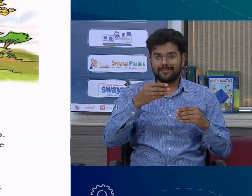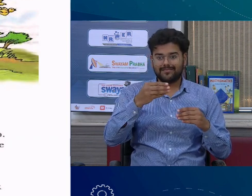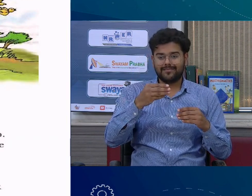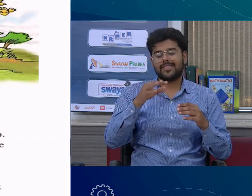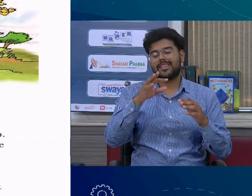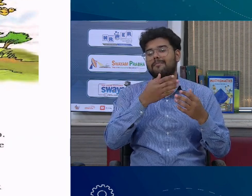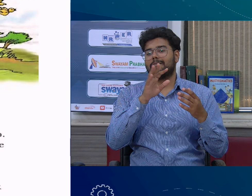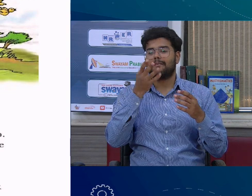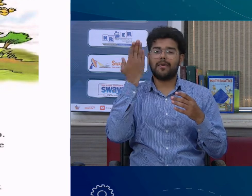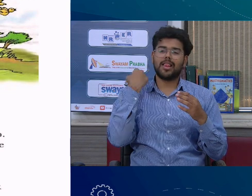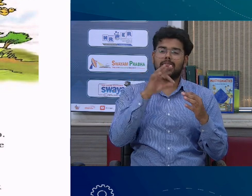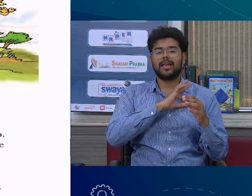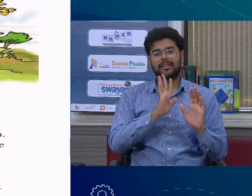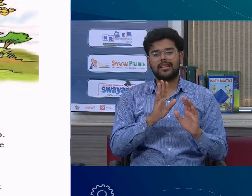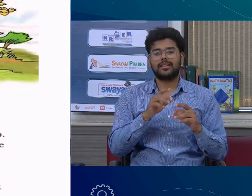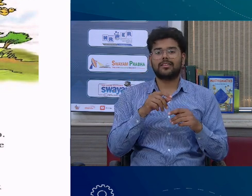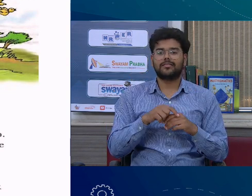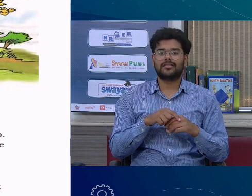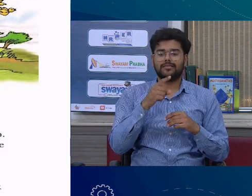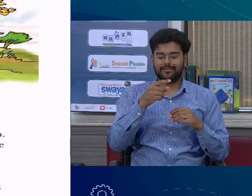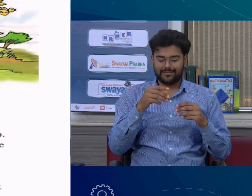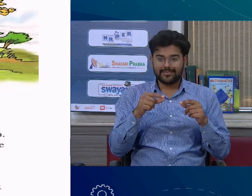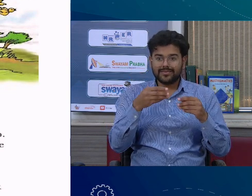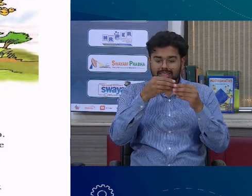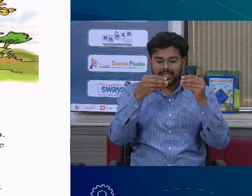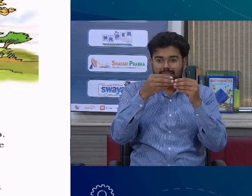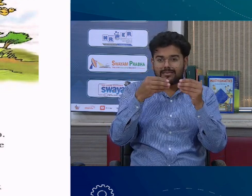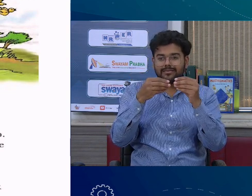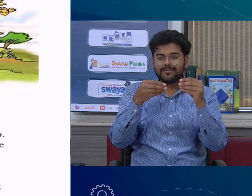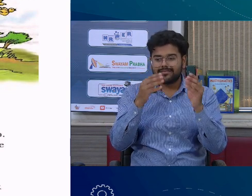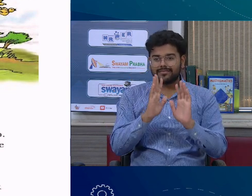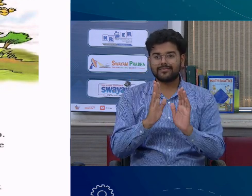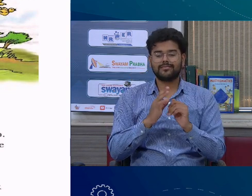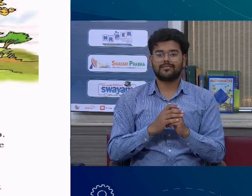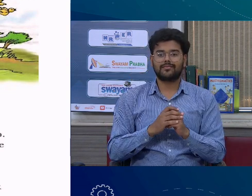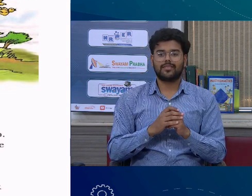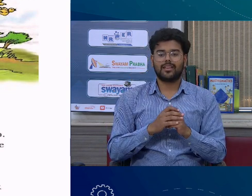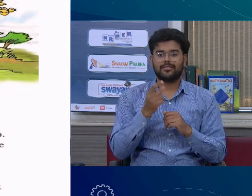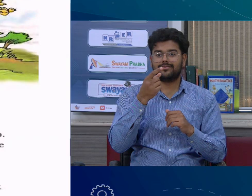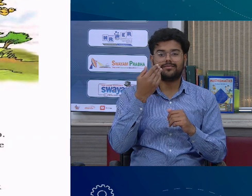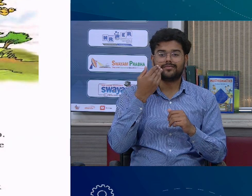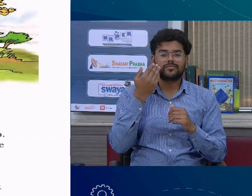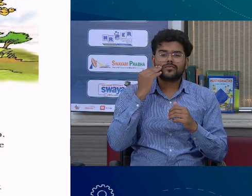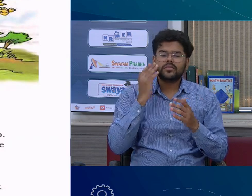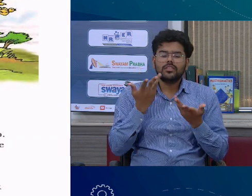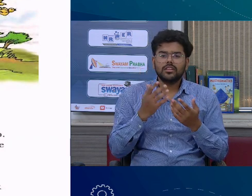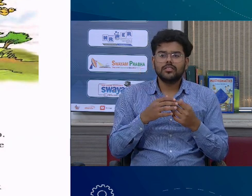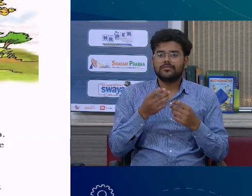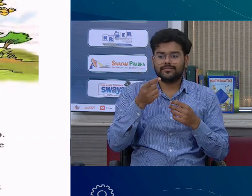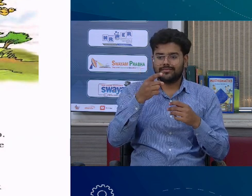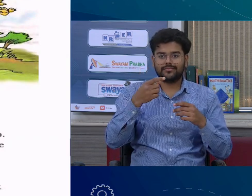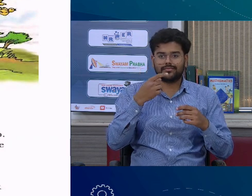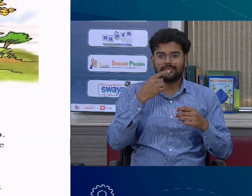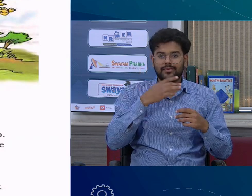तरफ किया जो बिल्कुल हरे भरे सुंदर से थे, वो सारे पत्ते बकरी आके खा गई. फिर उसने